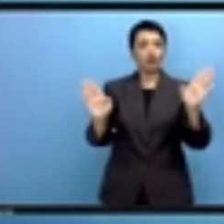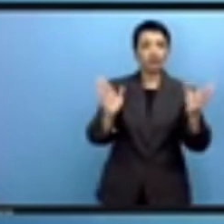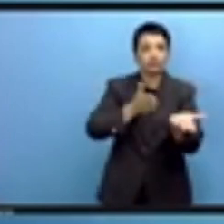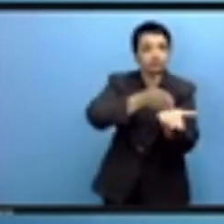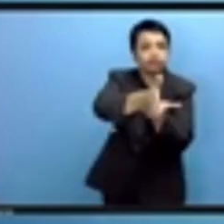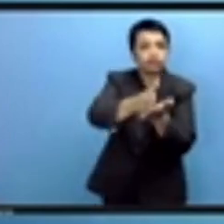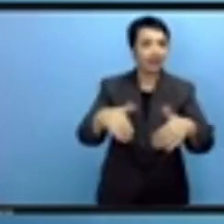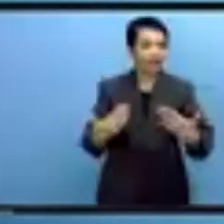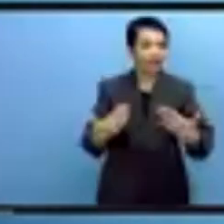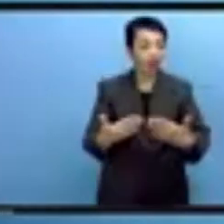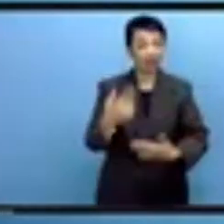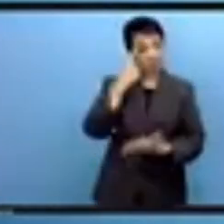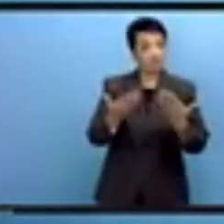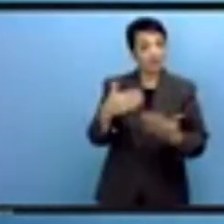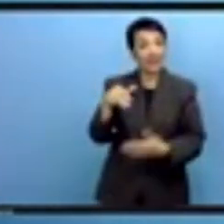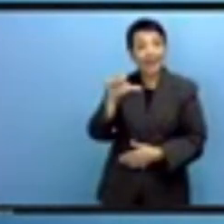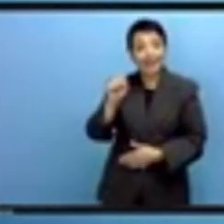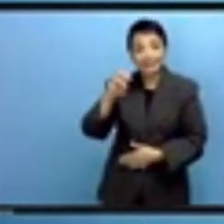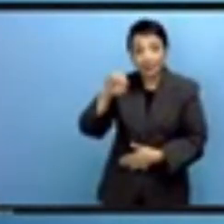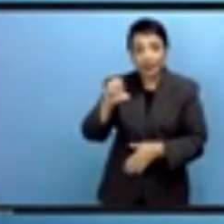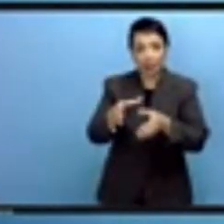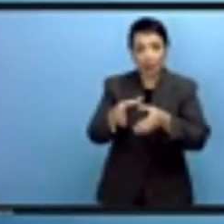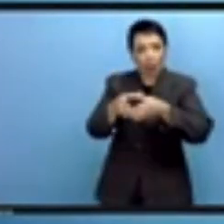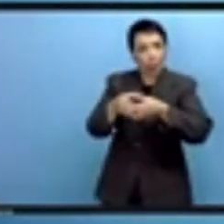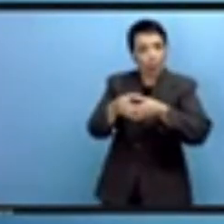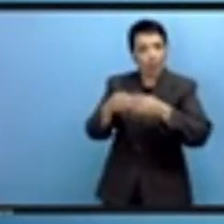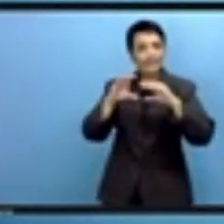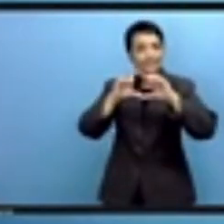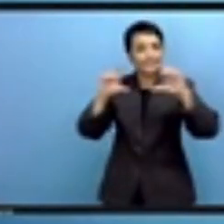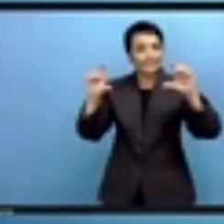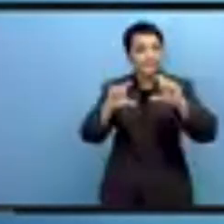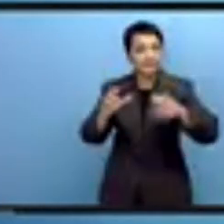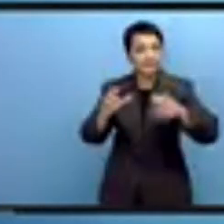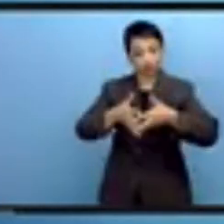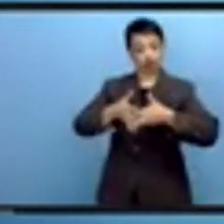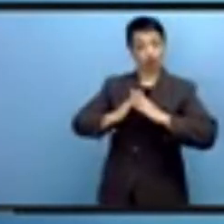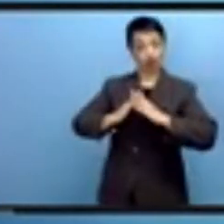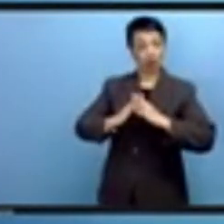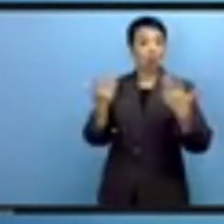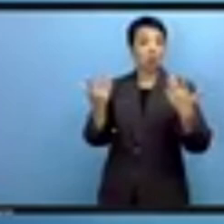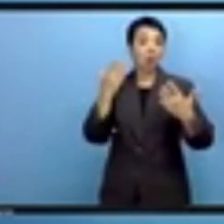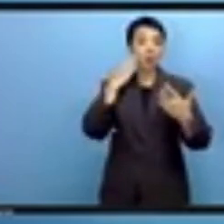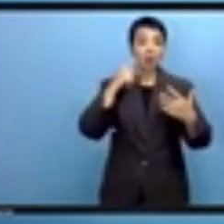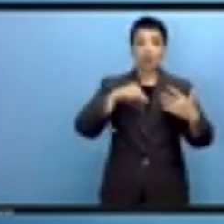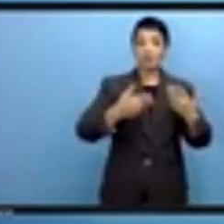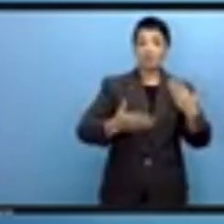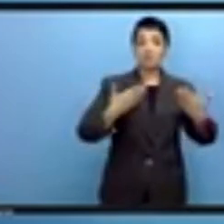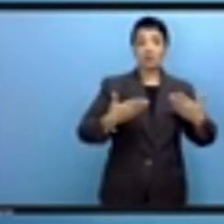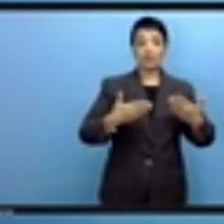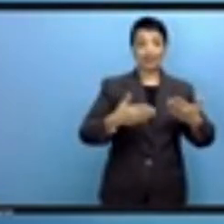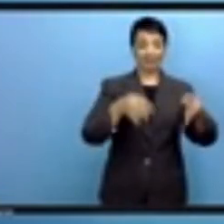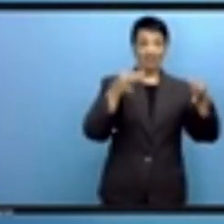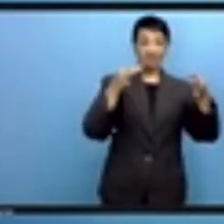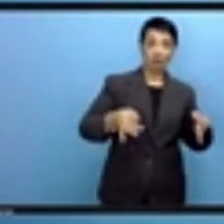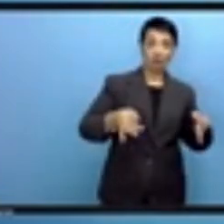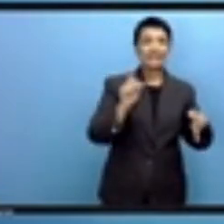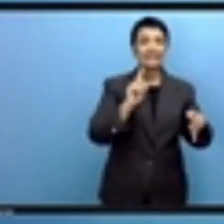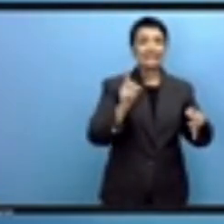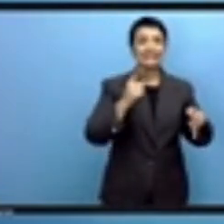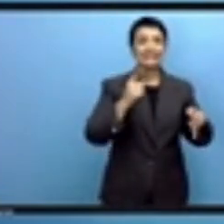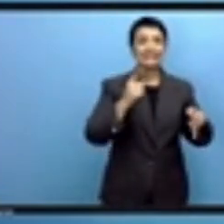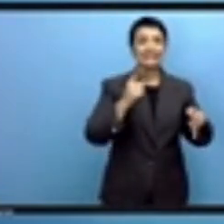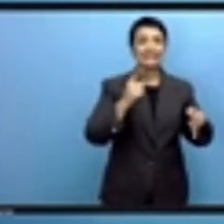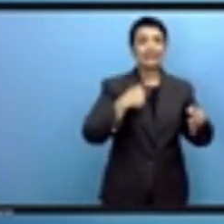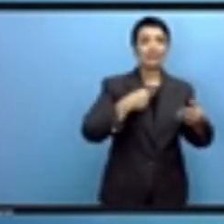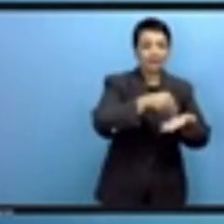我们怎样帮助他们降低壁垒，来参与到数字经济中来，不论